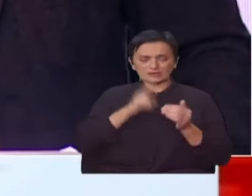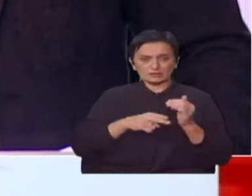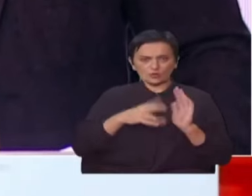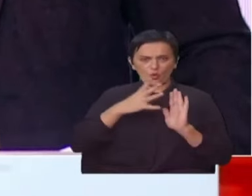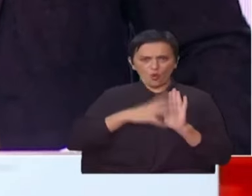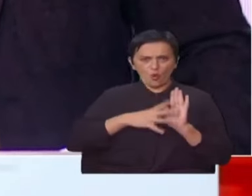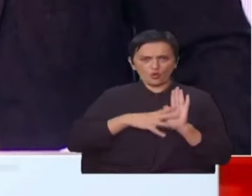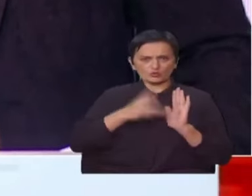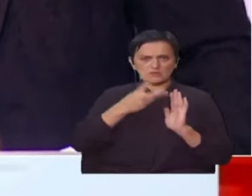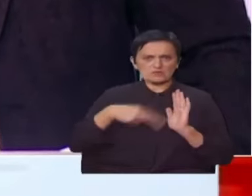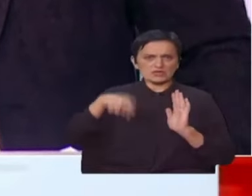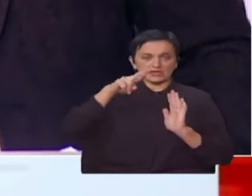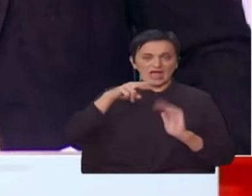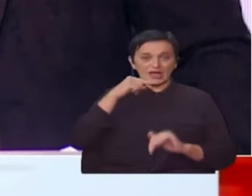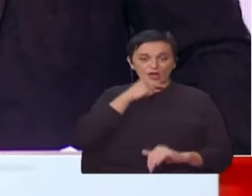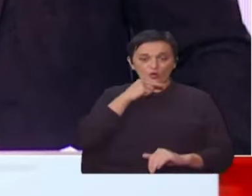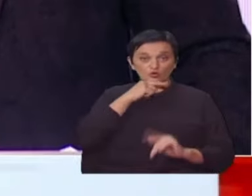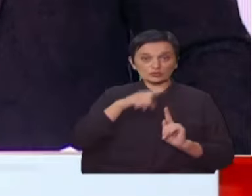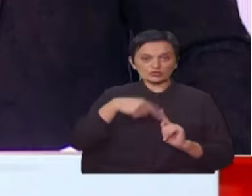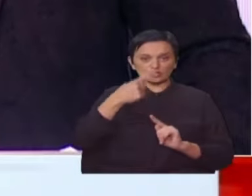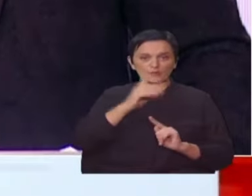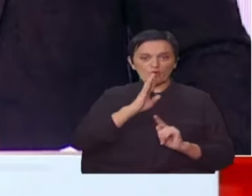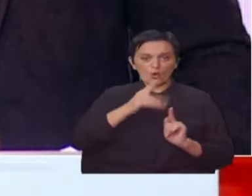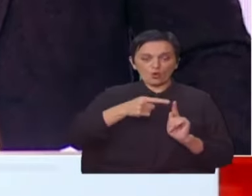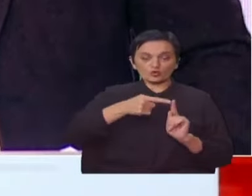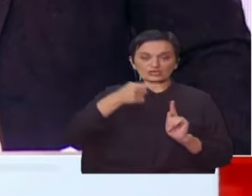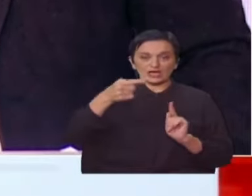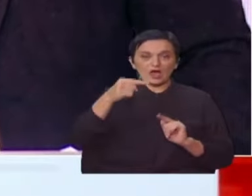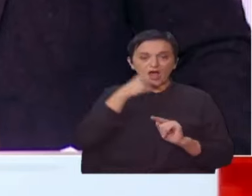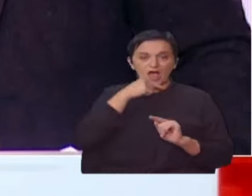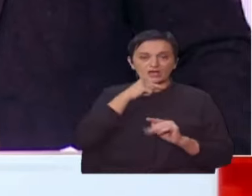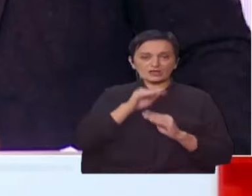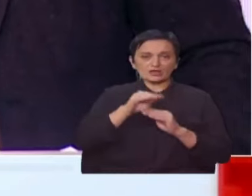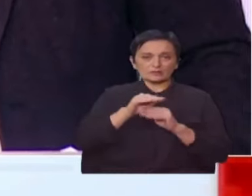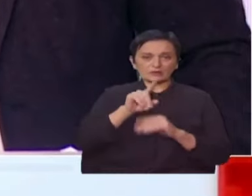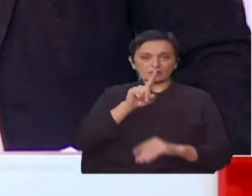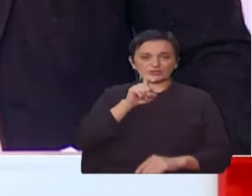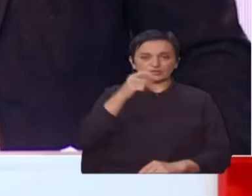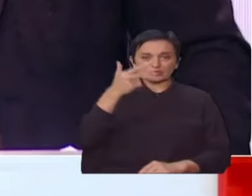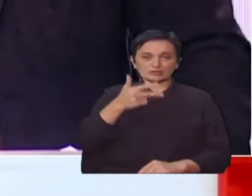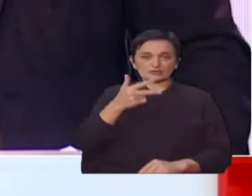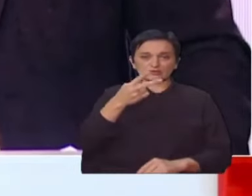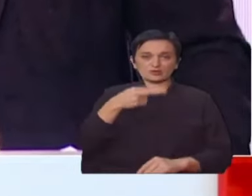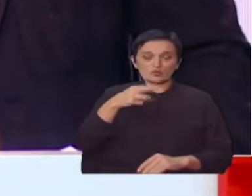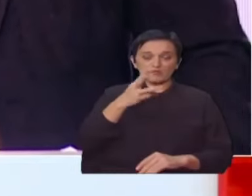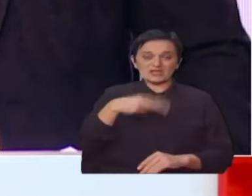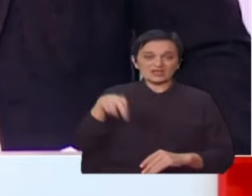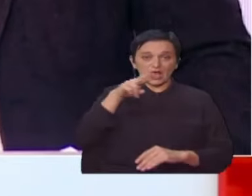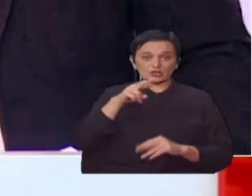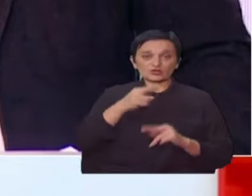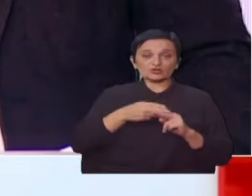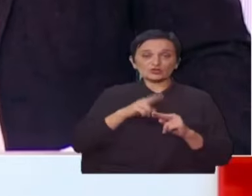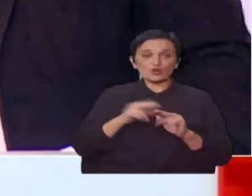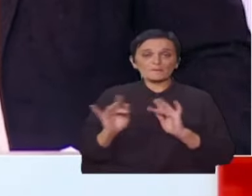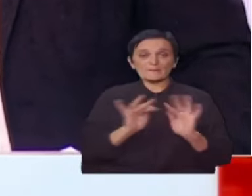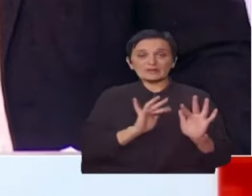90 მილიარდიანი ეკონომიკით და შემდეგი 4 წელიწადში ეს ეკონომიკა გაიზარდოს 120 მილიარდამდე. ამ კუთხით